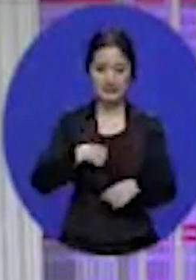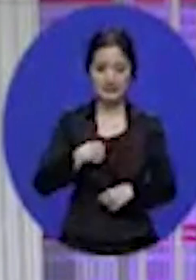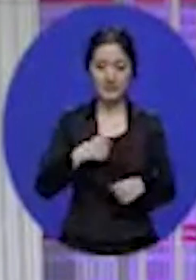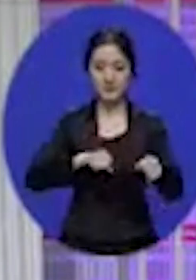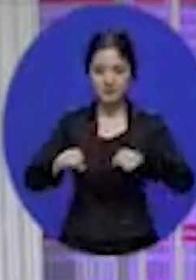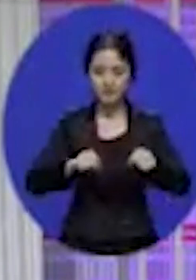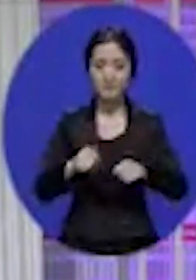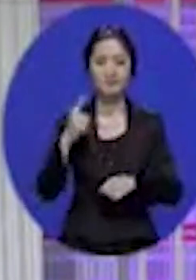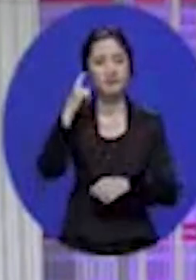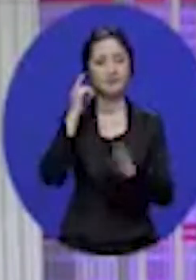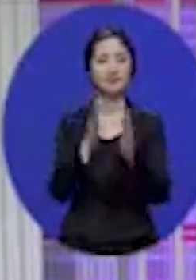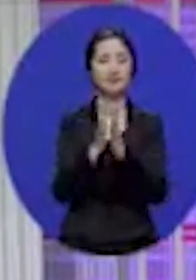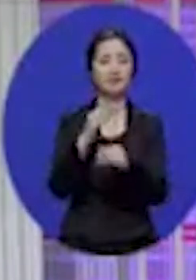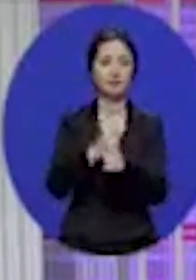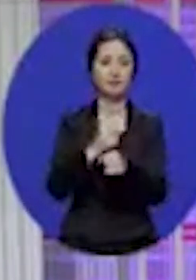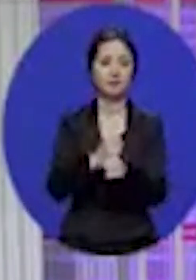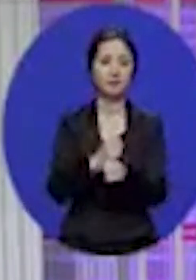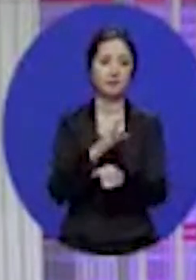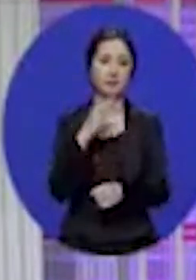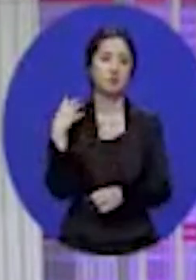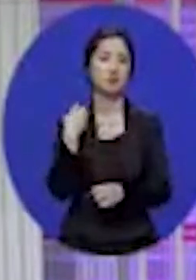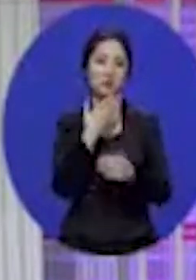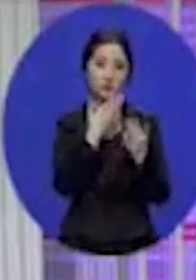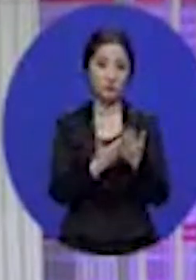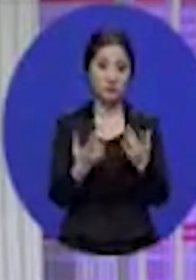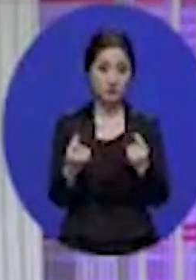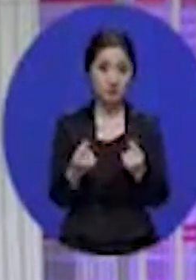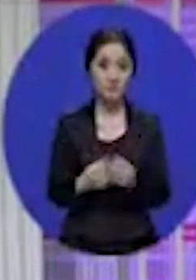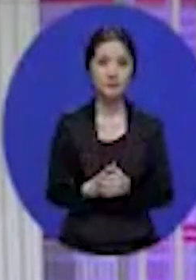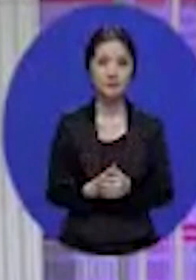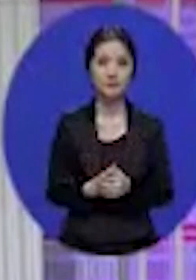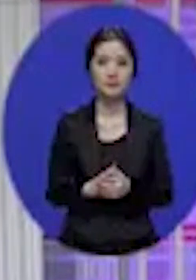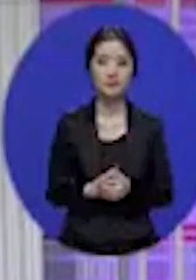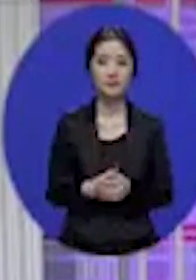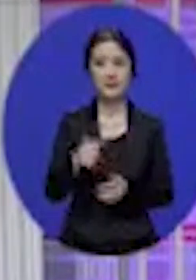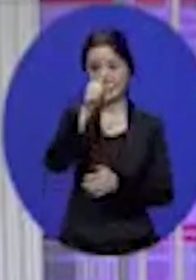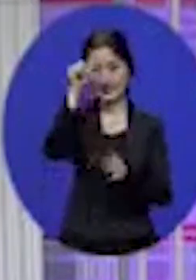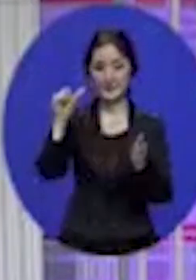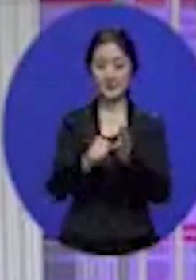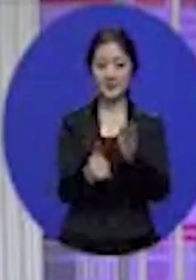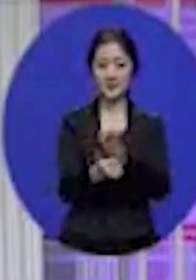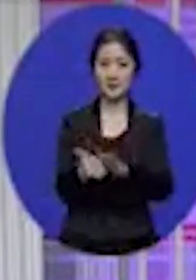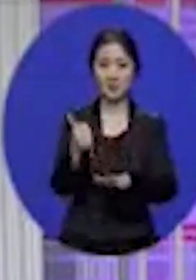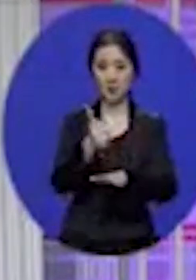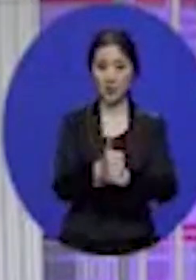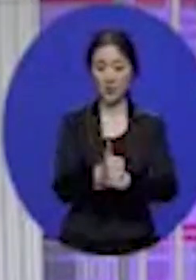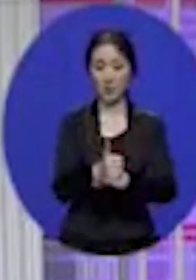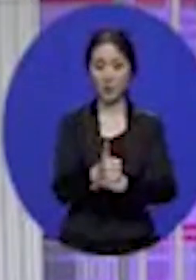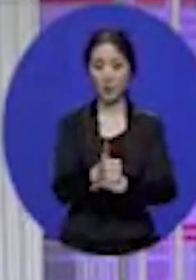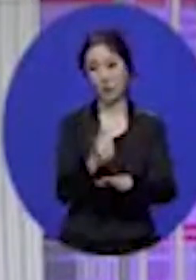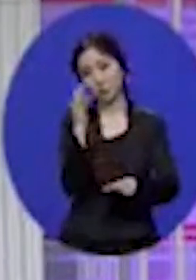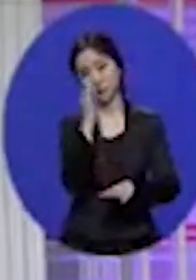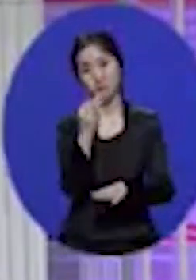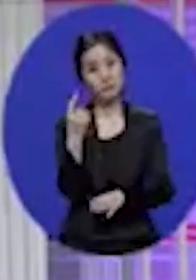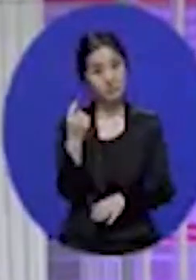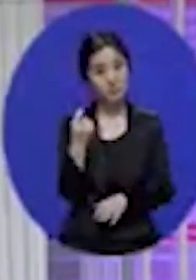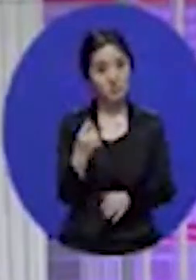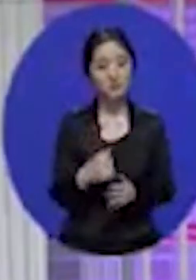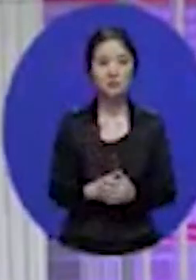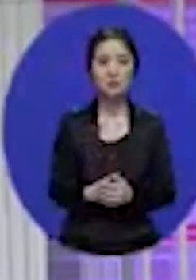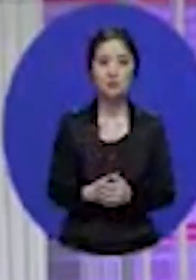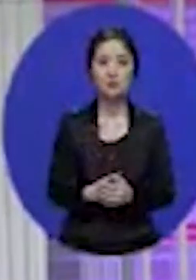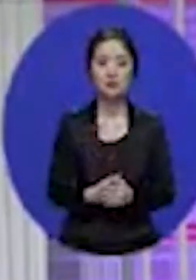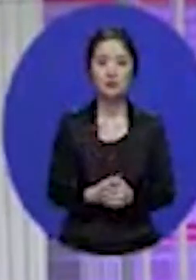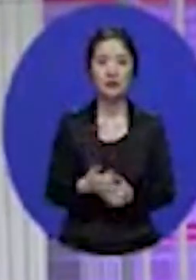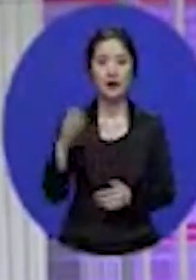주어져서 사는 게 아니고. 이분이 우리가 볼 때 성공한 인생을 쭉 사셨잖아요. 네. 그걸 제가 정리를 강의를 들으면서 해보니까